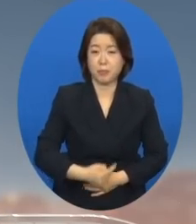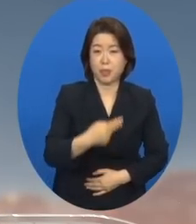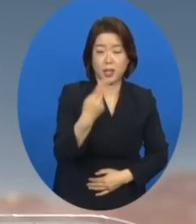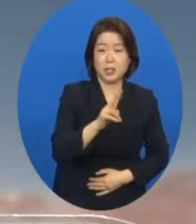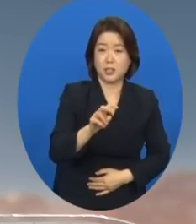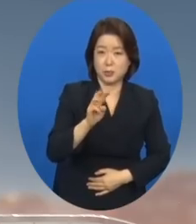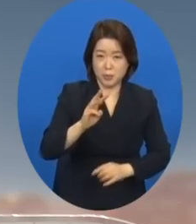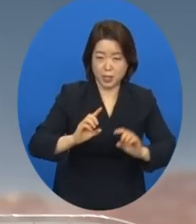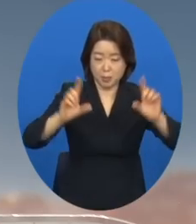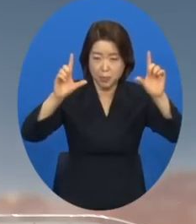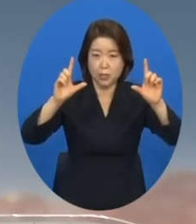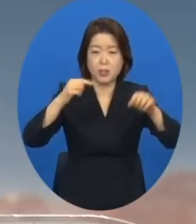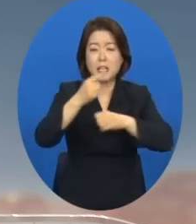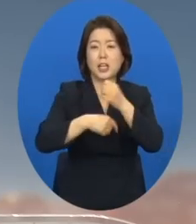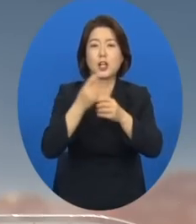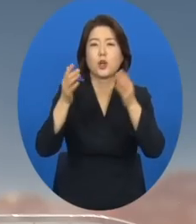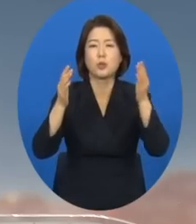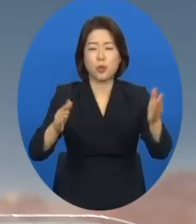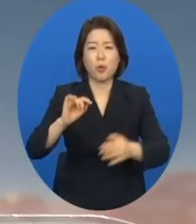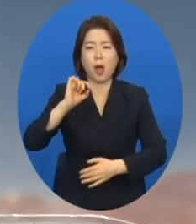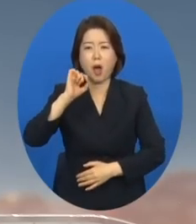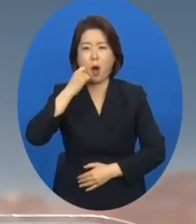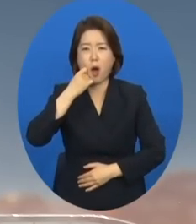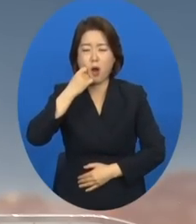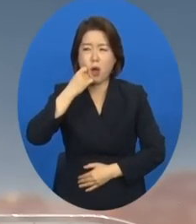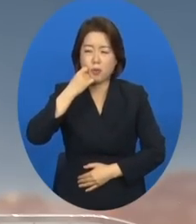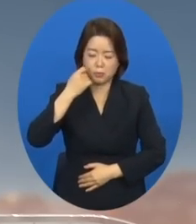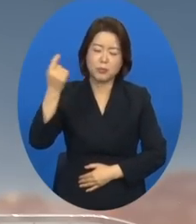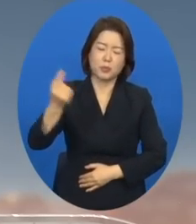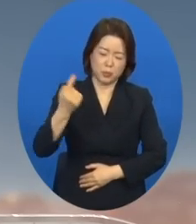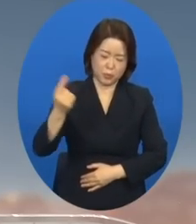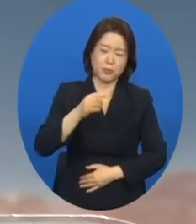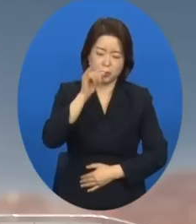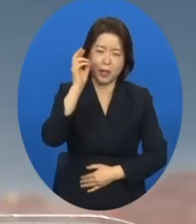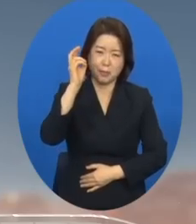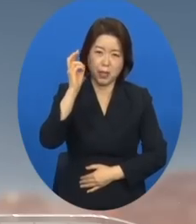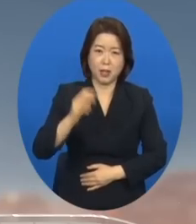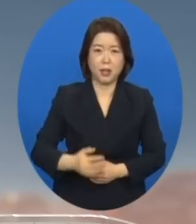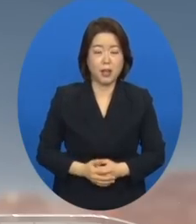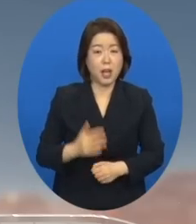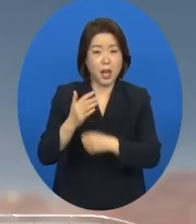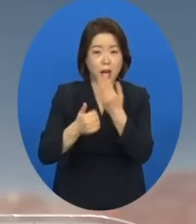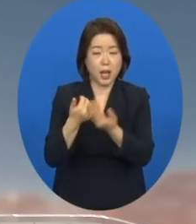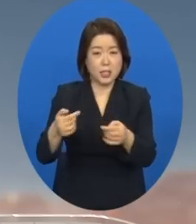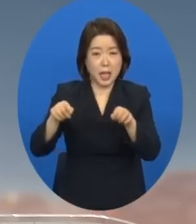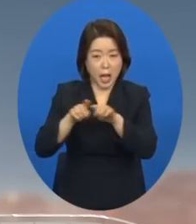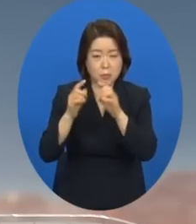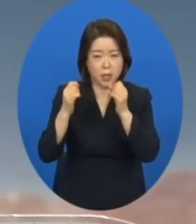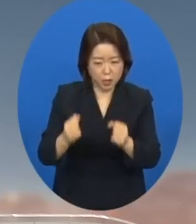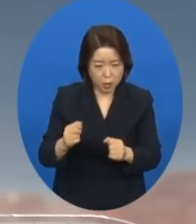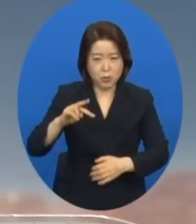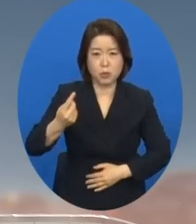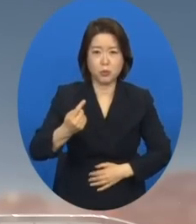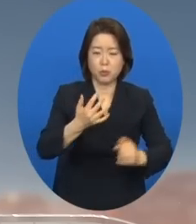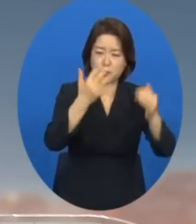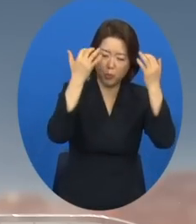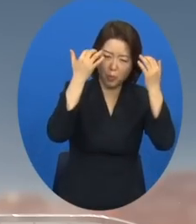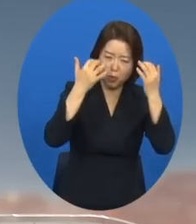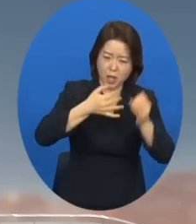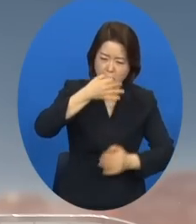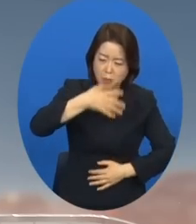2023년 한 해 여러분 어려움이 없지 않을 거예요 하나님이 함께 계셔도 여러분 고난과 역경이